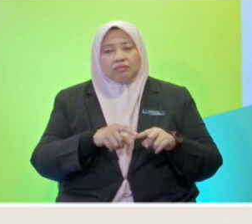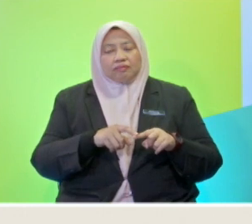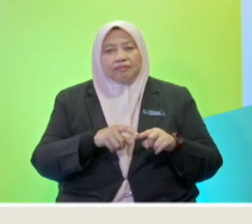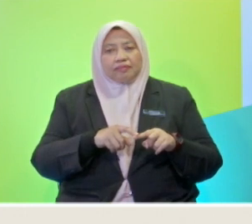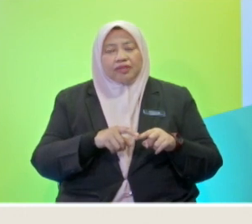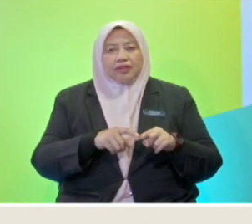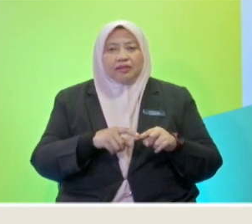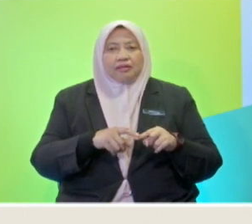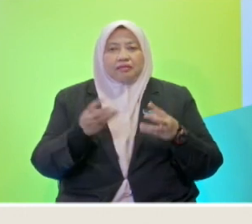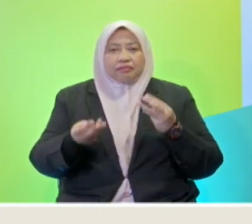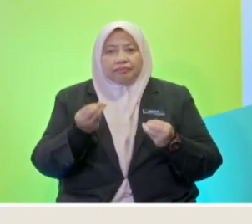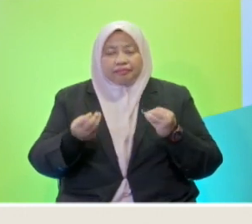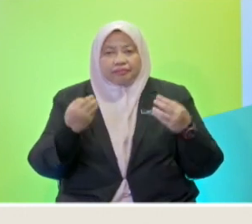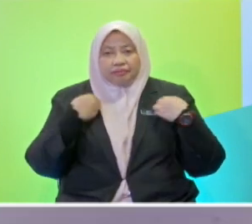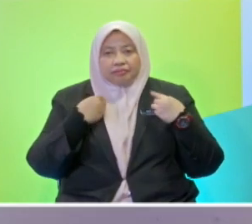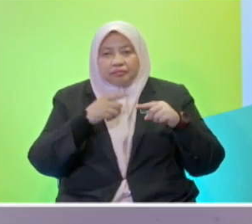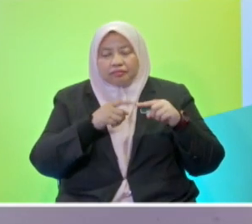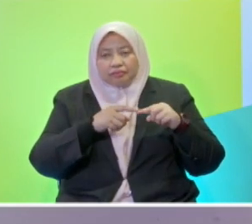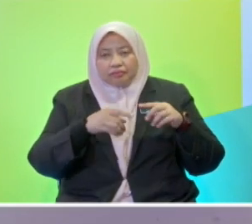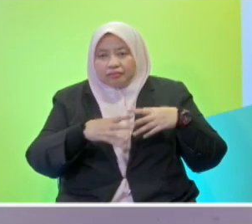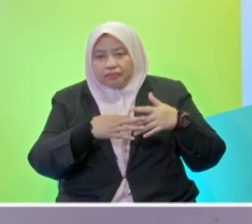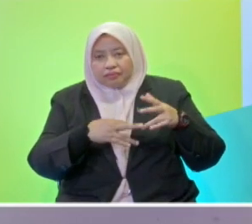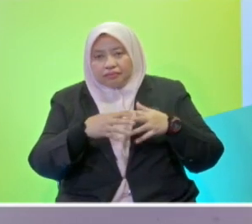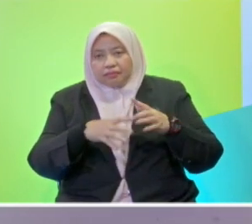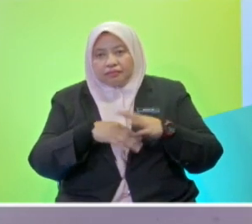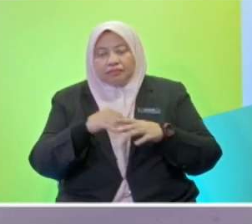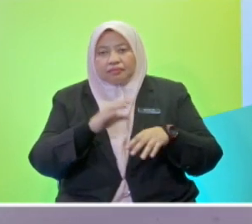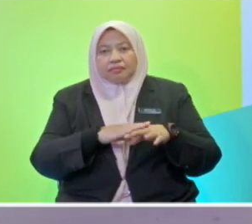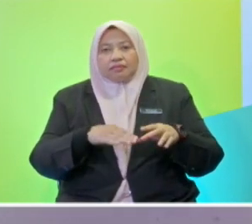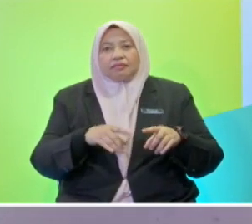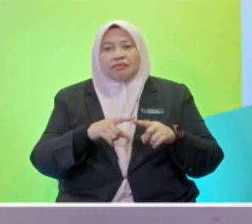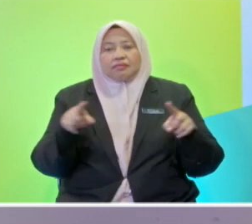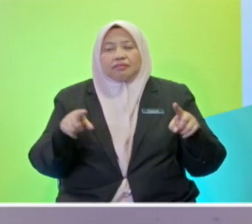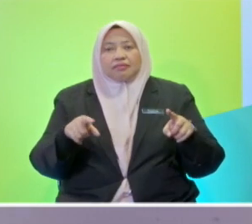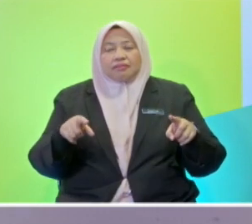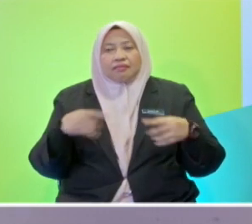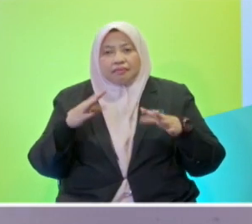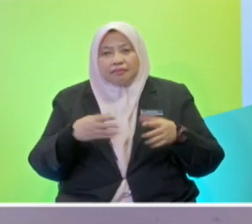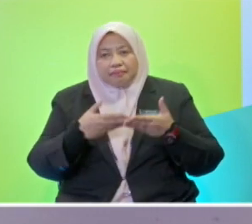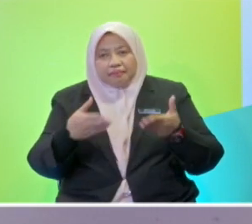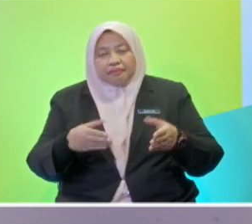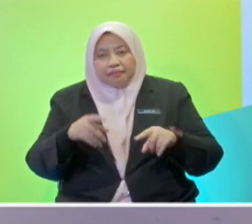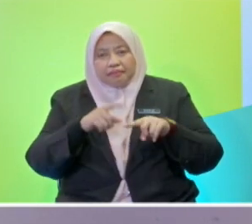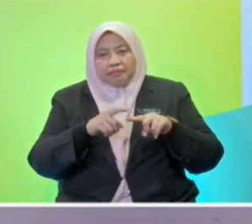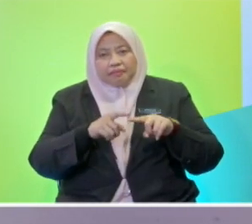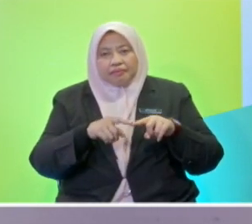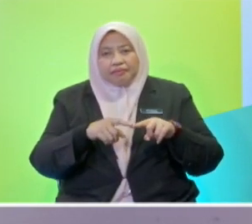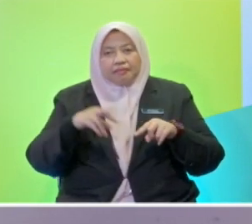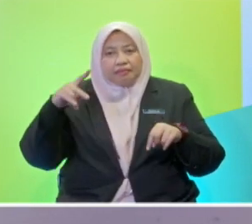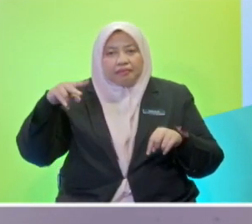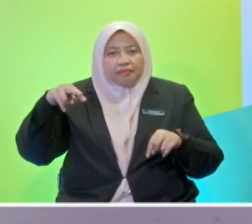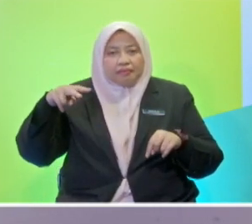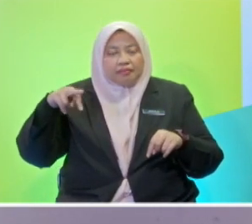mungkin ada kuku tangan tapi dia udah bagi yang spesial spesifik yaitu